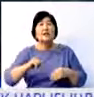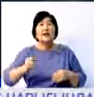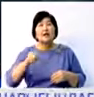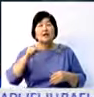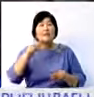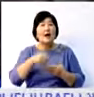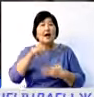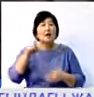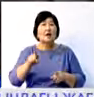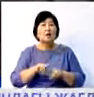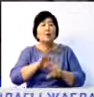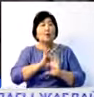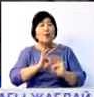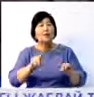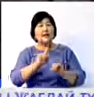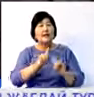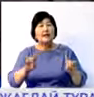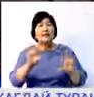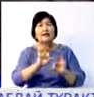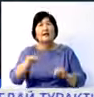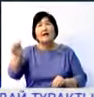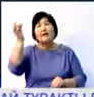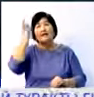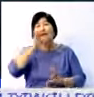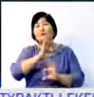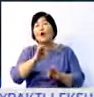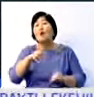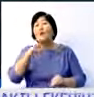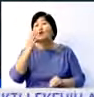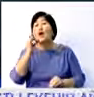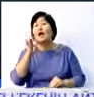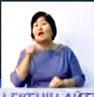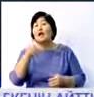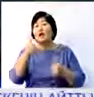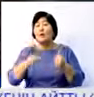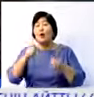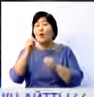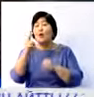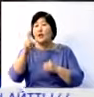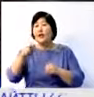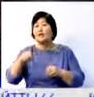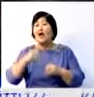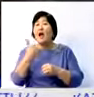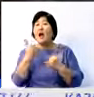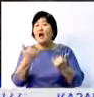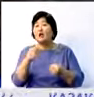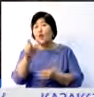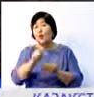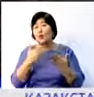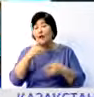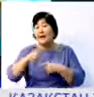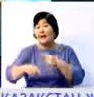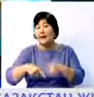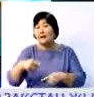арда заматтың осы озық қырларын айтып естеліктерімен бөлісті. Мүшәйрада бақ сынаған 12 ақын әуелі арнау өлеңдерін оқса, келесі